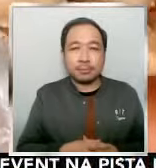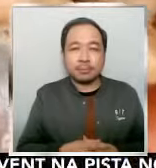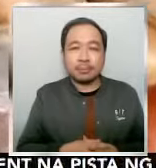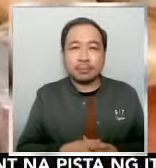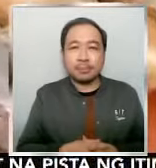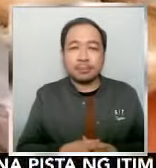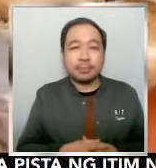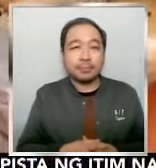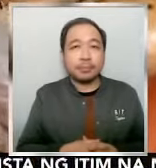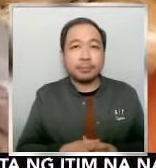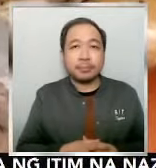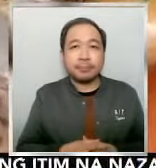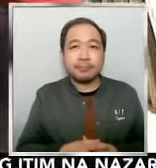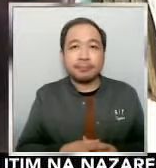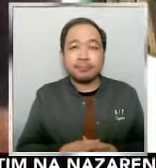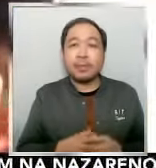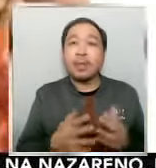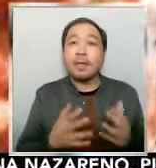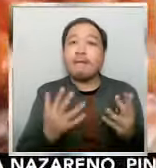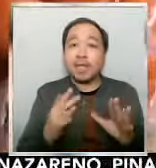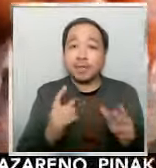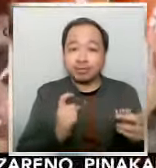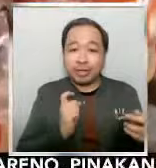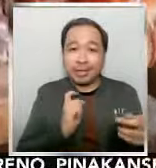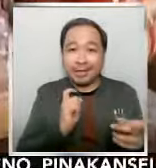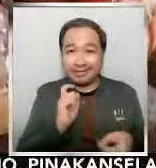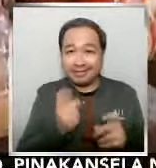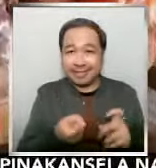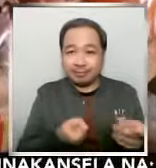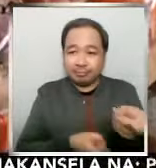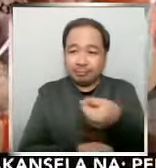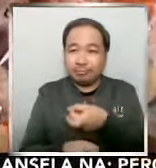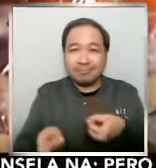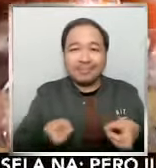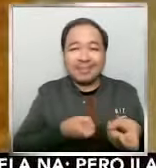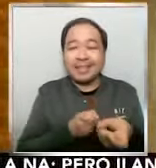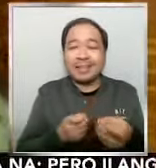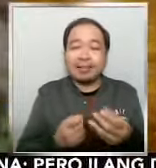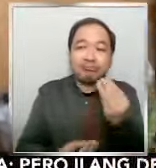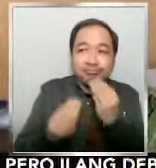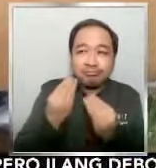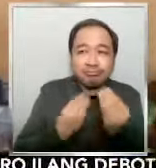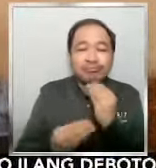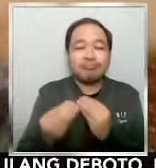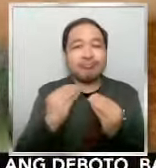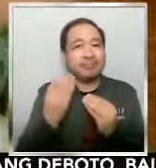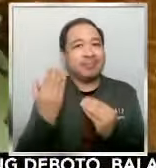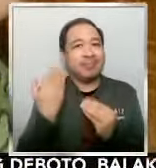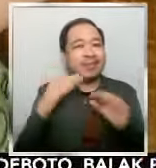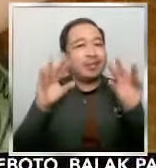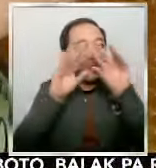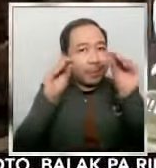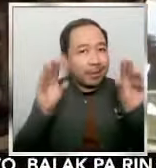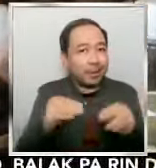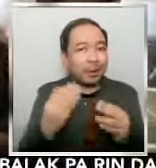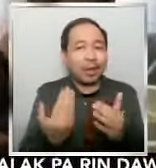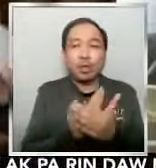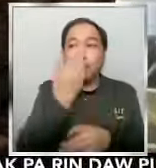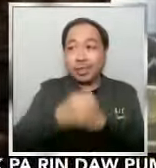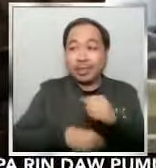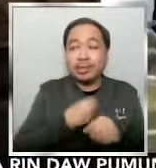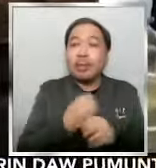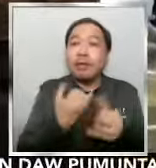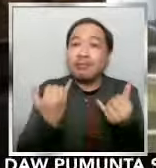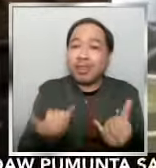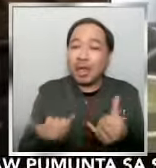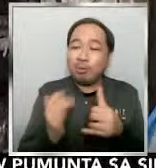Matapos ang palitan ng mga regalo at magkakasunod na handaan noong Pasko at Bagong Taon, heto't para-paraan naman ng mga mamimili para